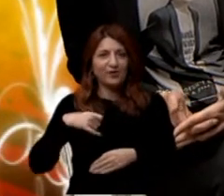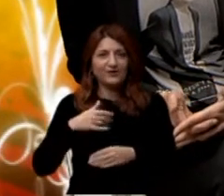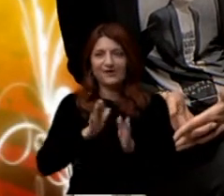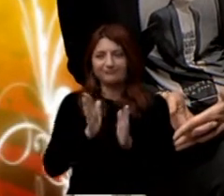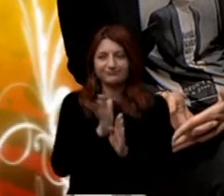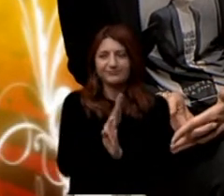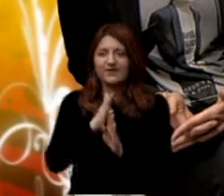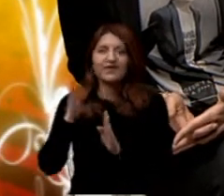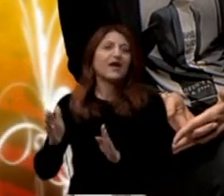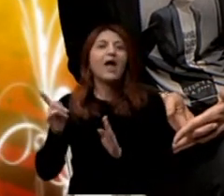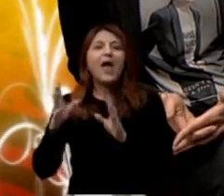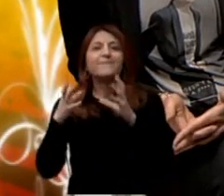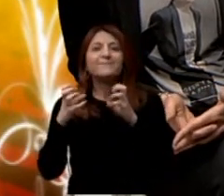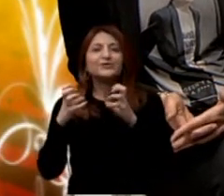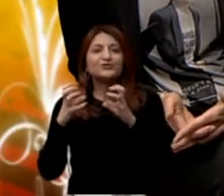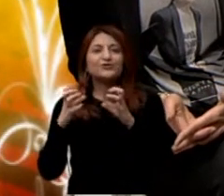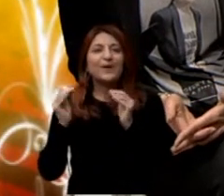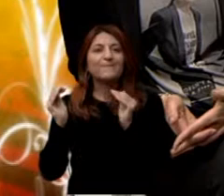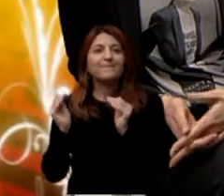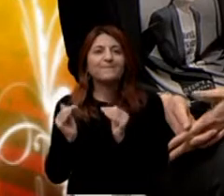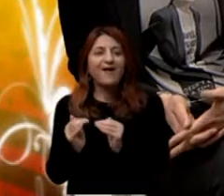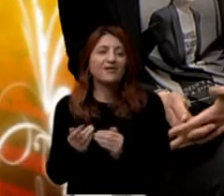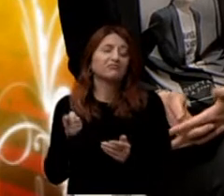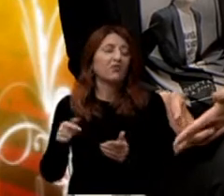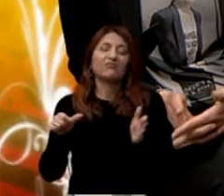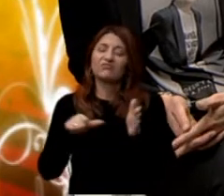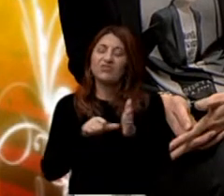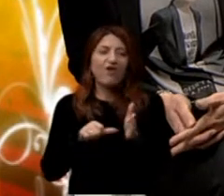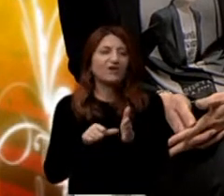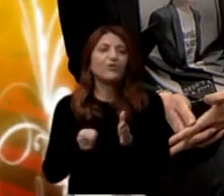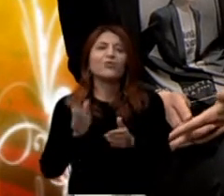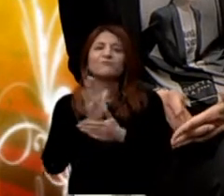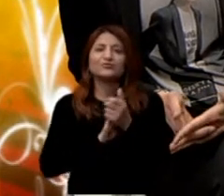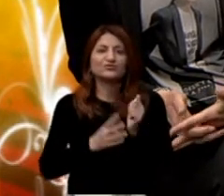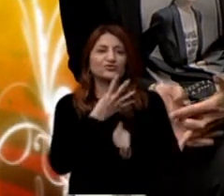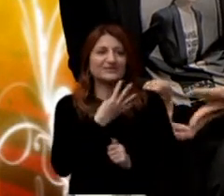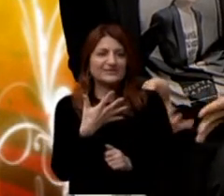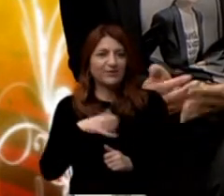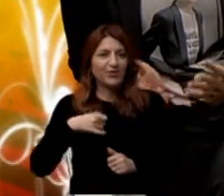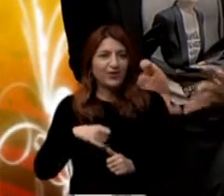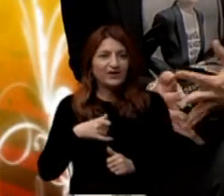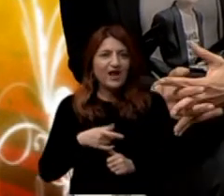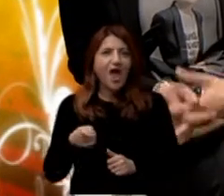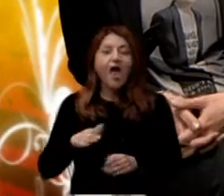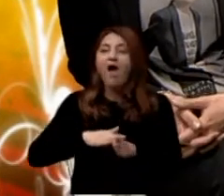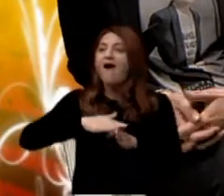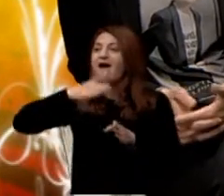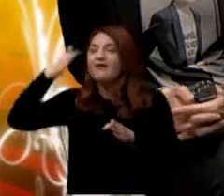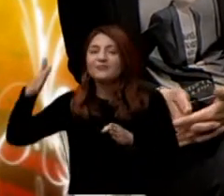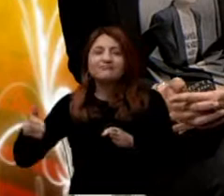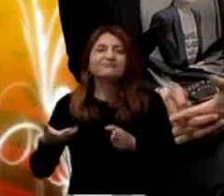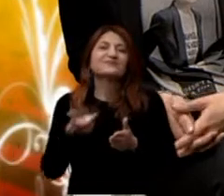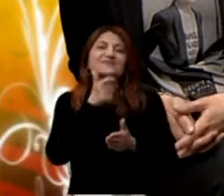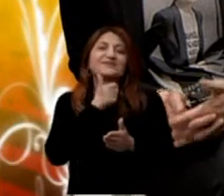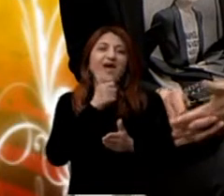počinje smanjivati udio mišićnog tkiva. To je normalni proces koji počinje tada, a završava kasnije, u kasnijoj